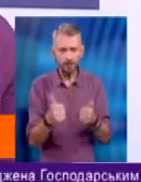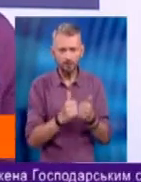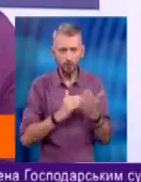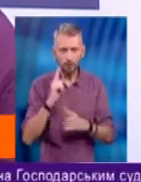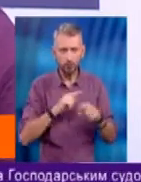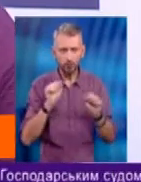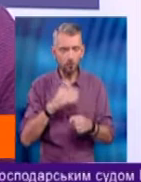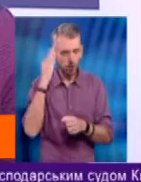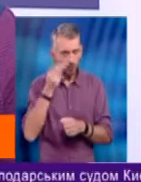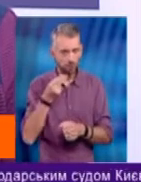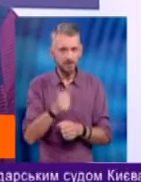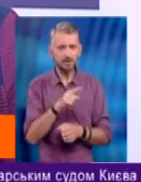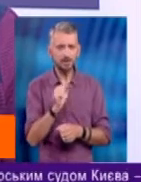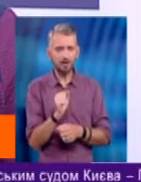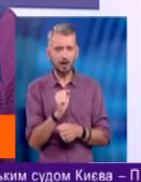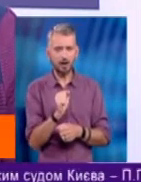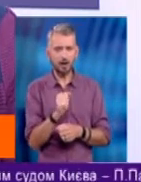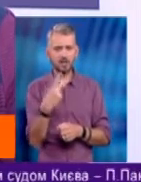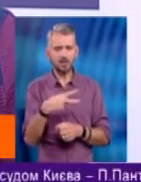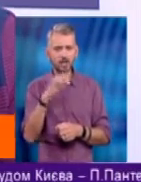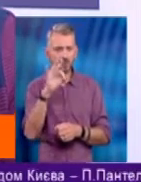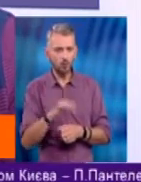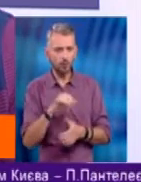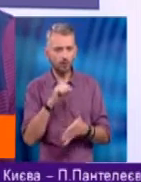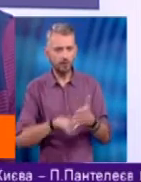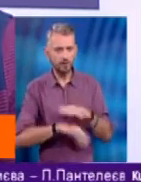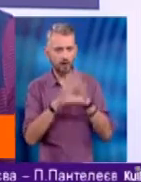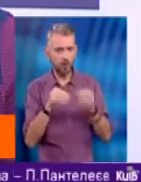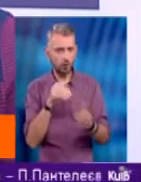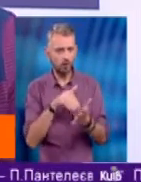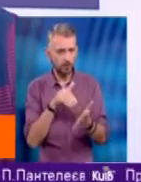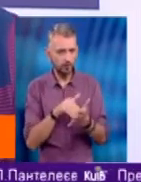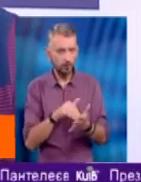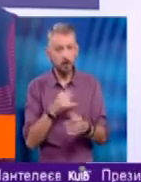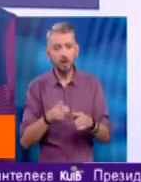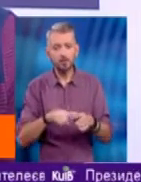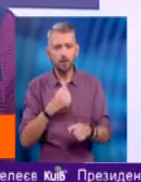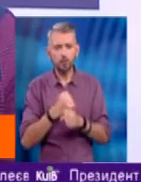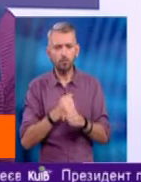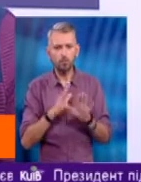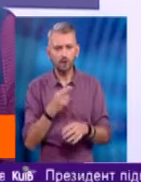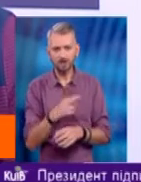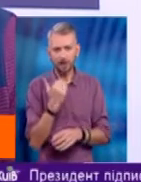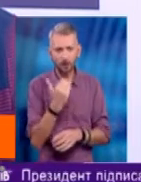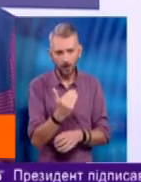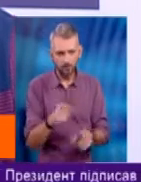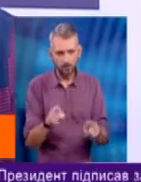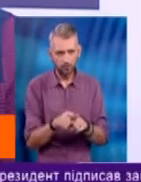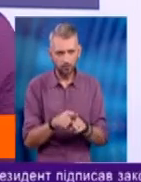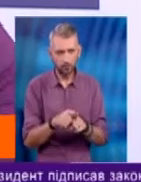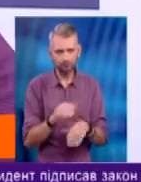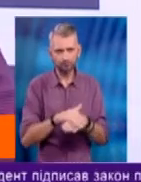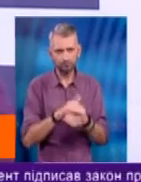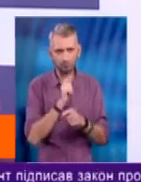можете розмитнити за там 20% від загальної вартості, і це ми робимо тільки для вас таку поблажку.